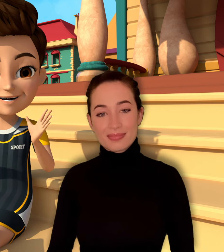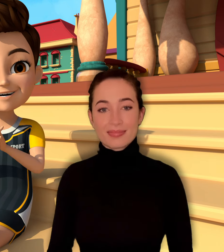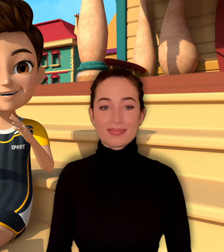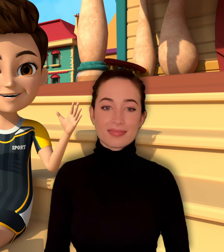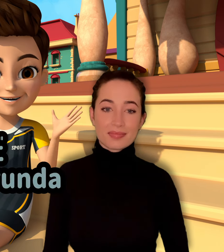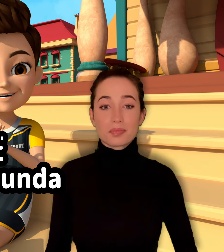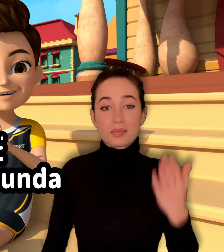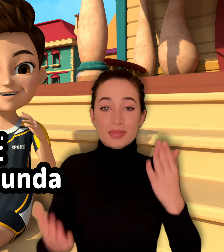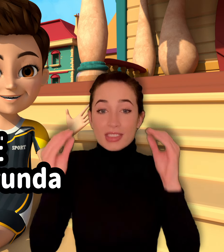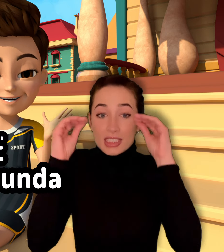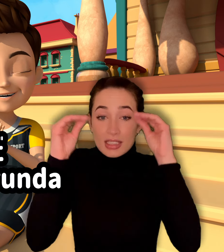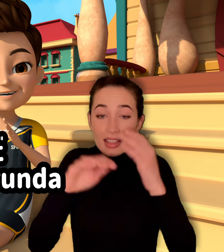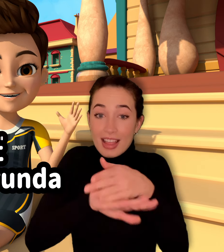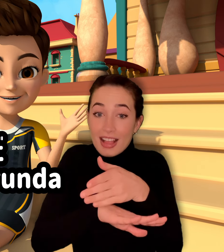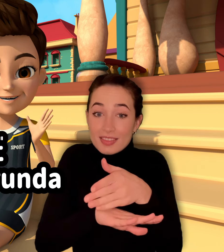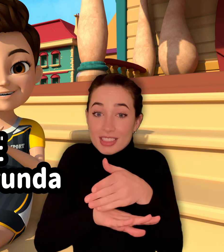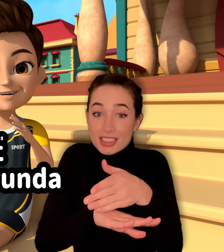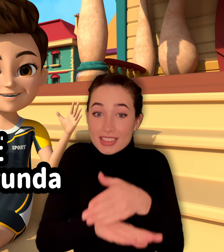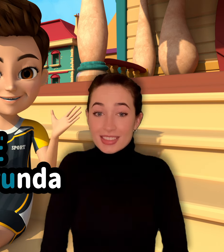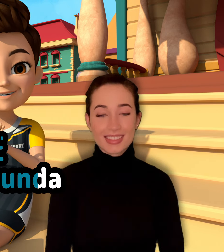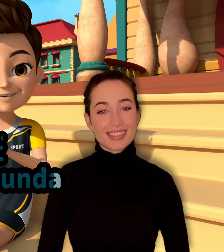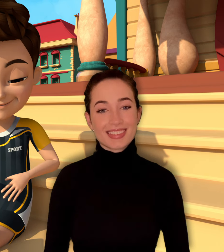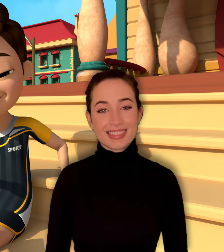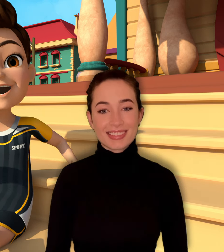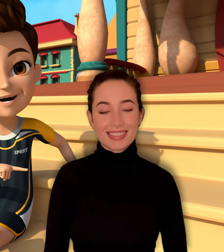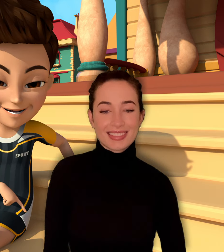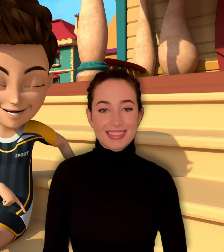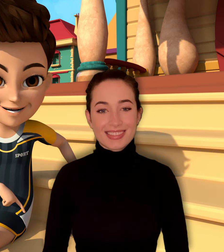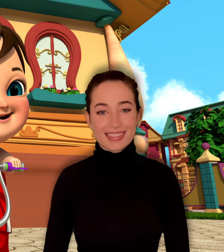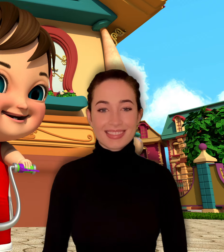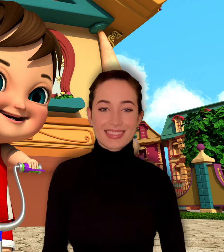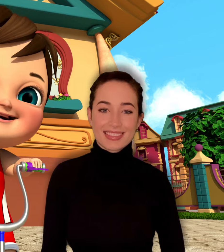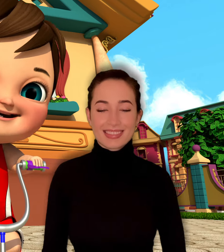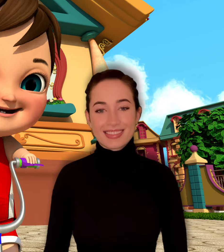だ上手になれるん